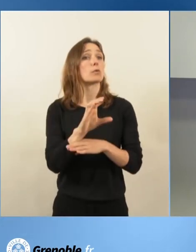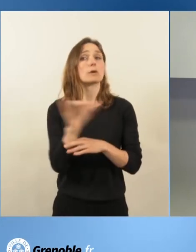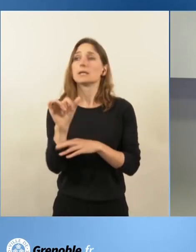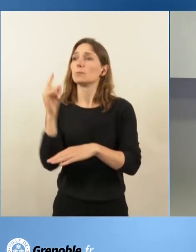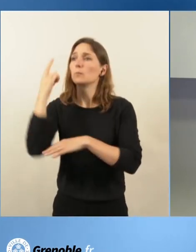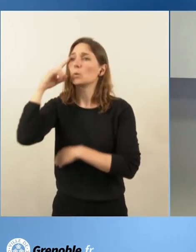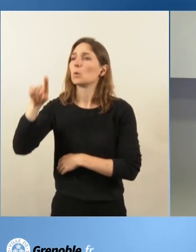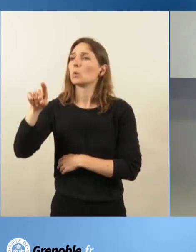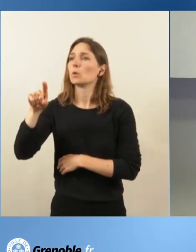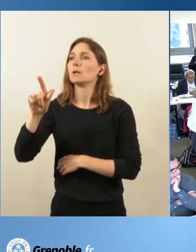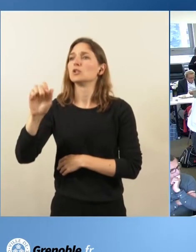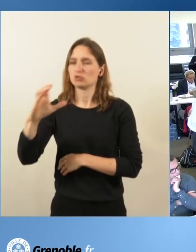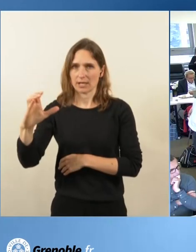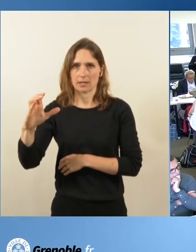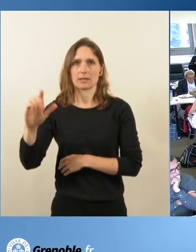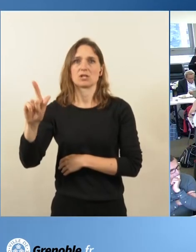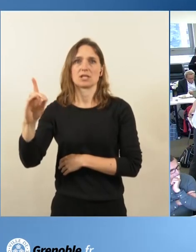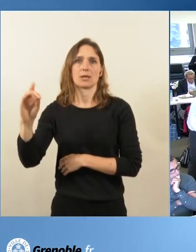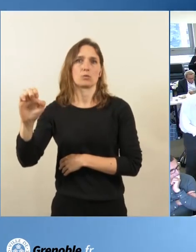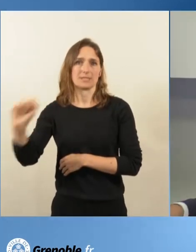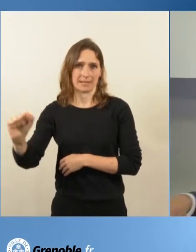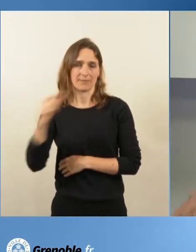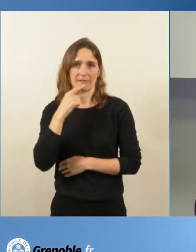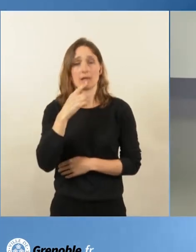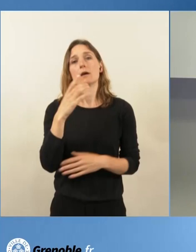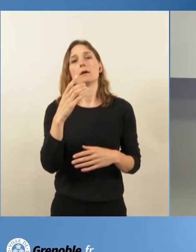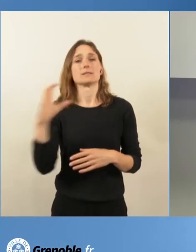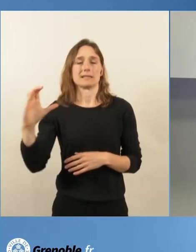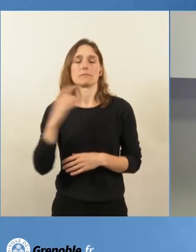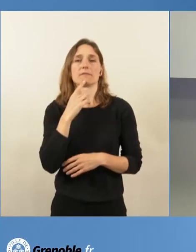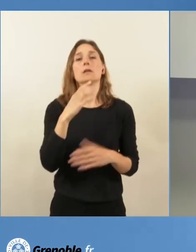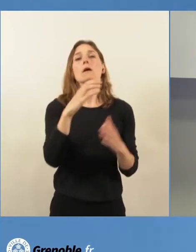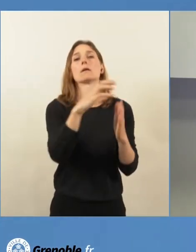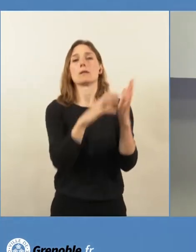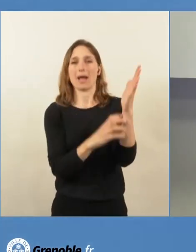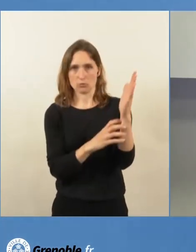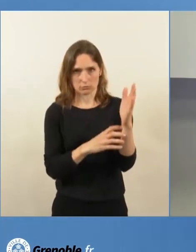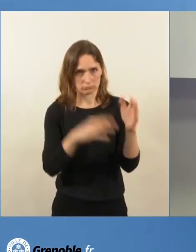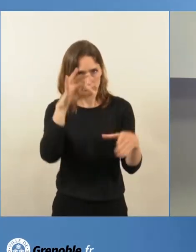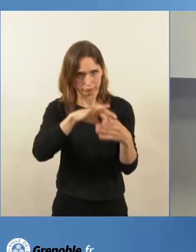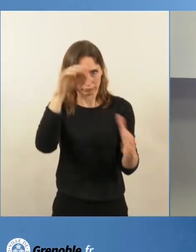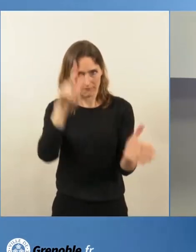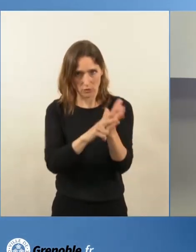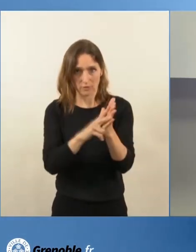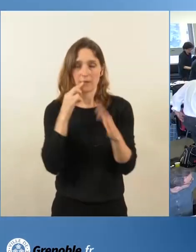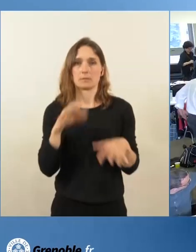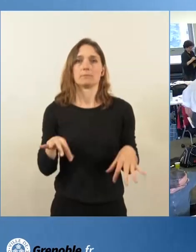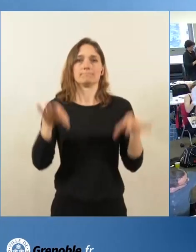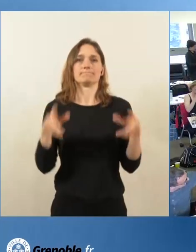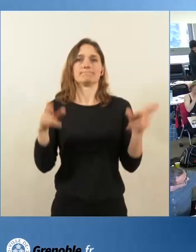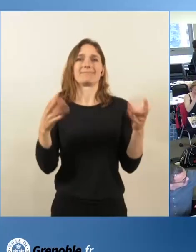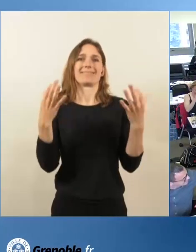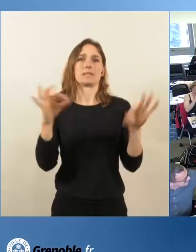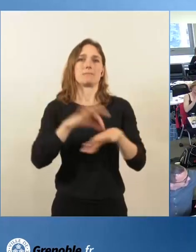pour Jake et GDC c'était libération est adoptée donc je suspends la séance pour 10 minutes il est 26